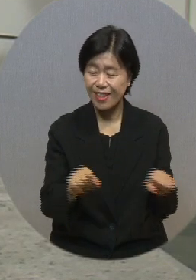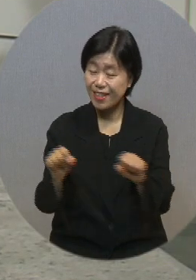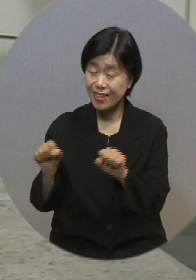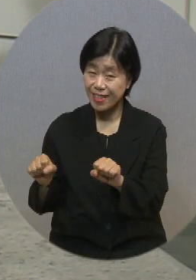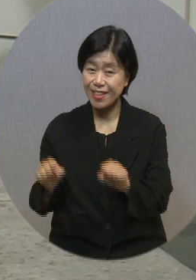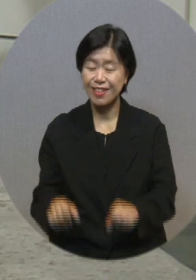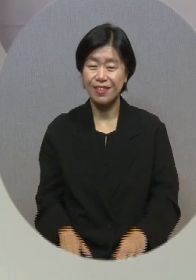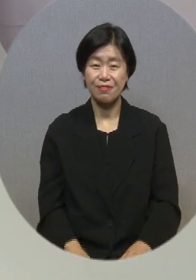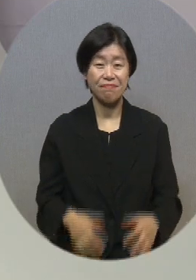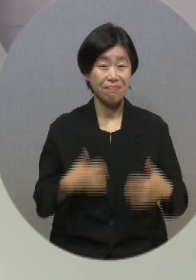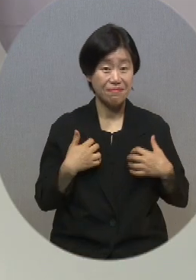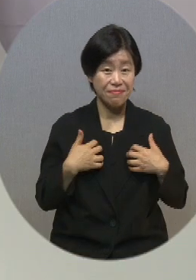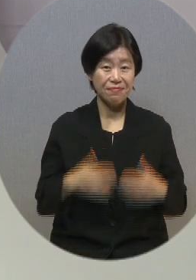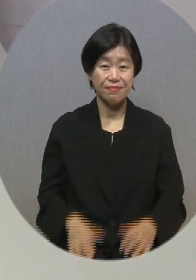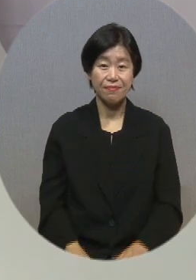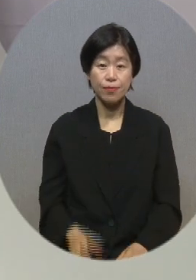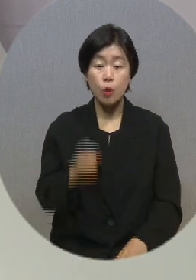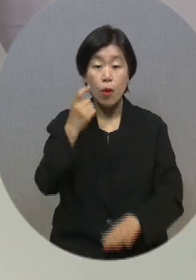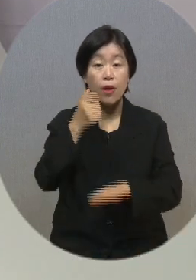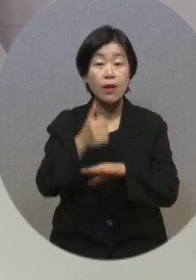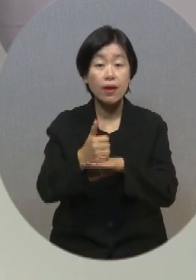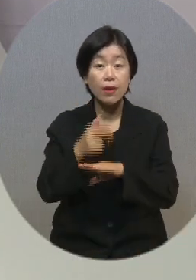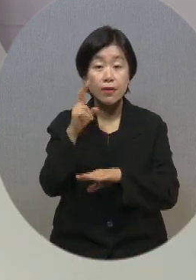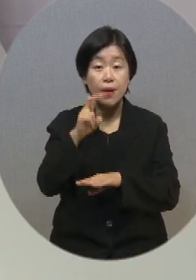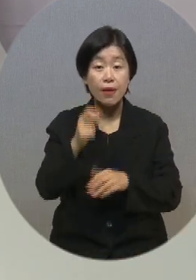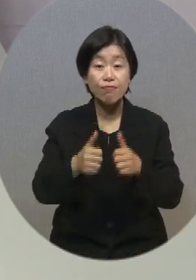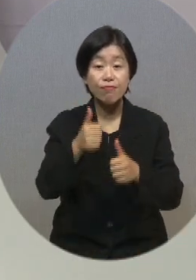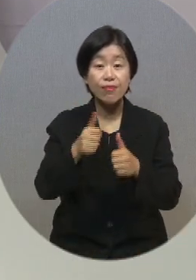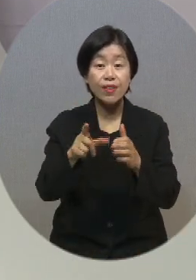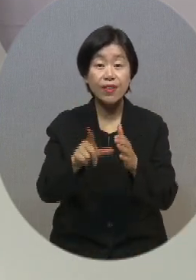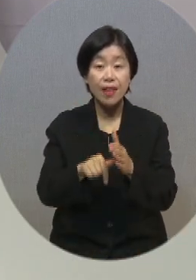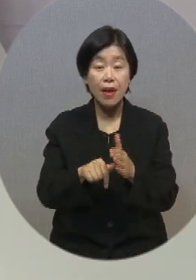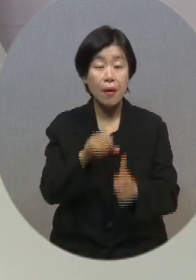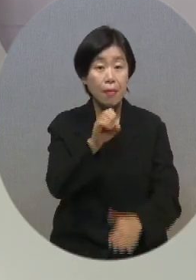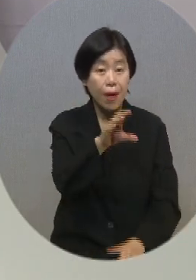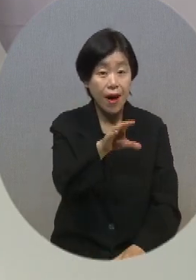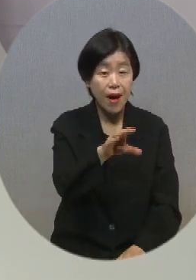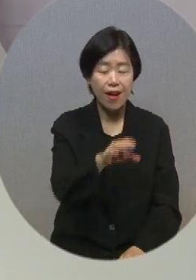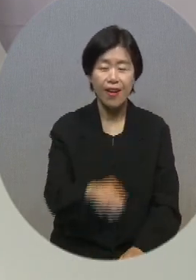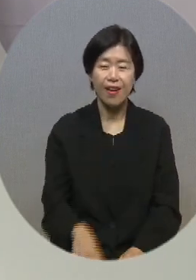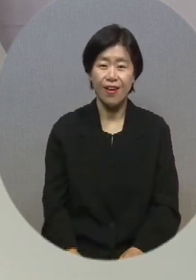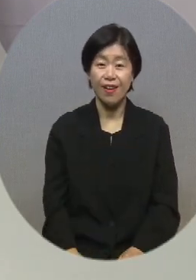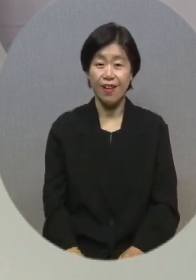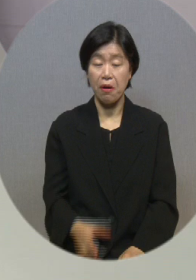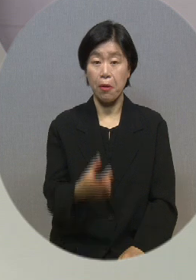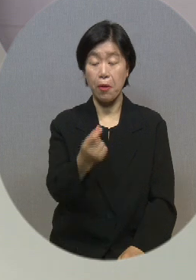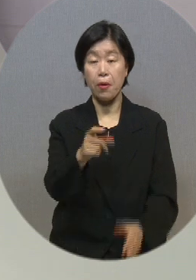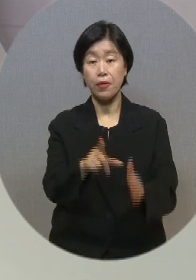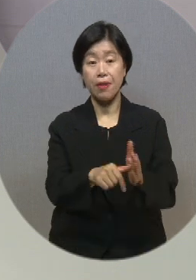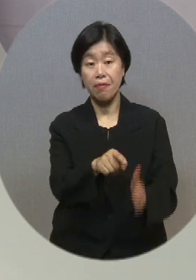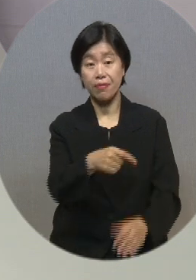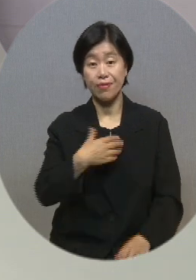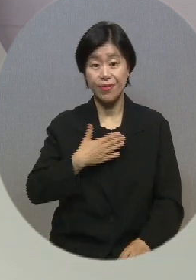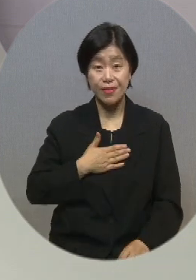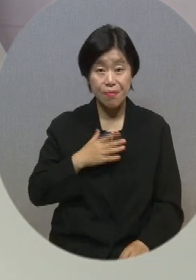안녕하세요. 네, 반갑습니다. 월간 결선에 올라갔다고 했을 때 주변에서 아주 반응이 그냥 뜨겁고